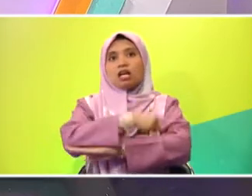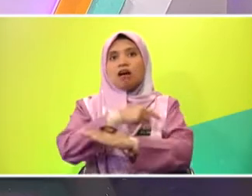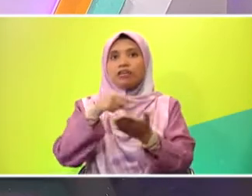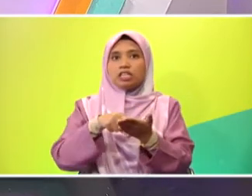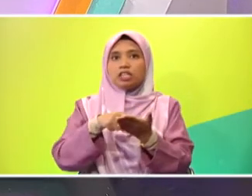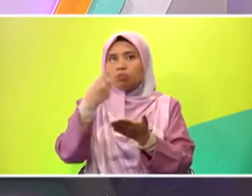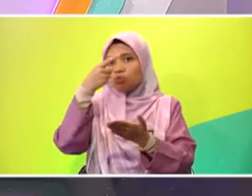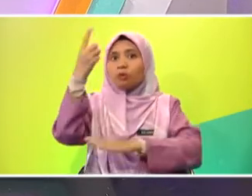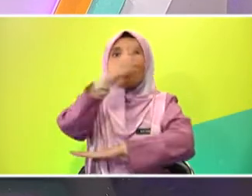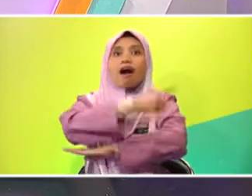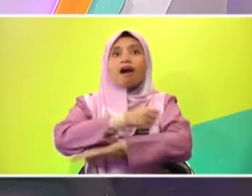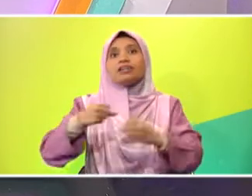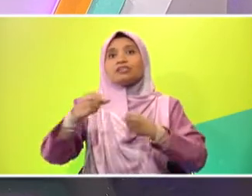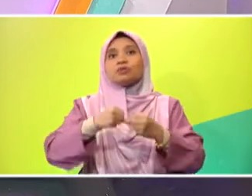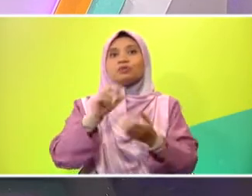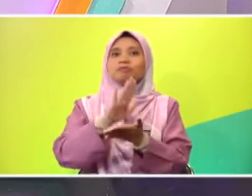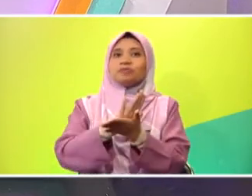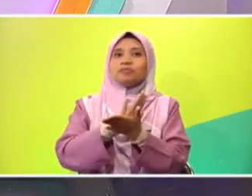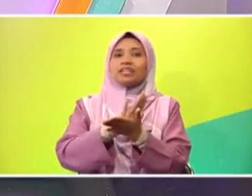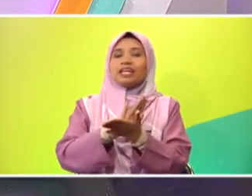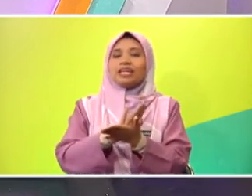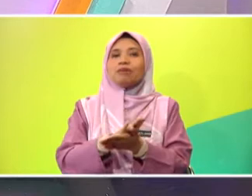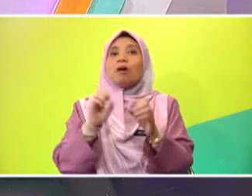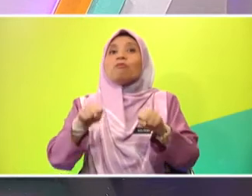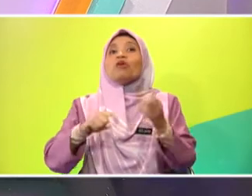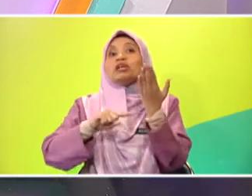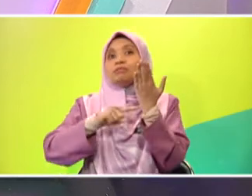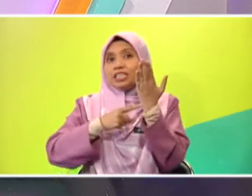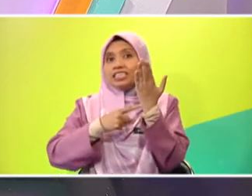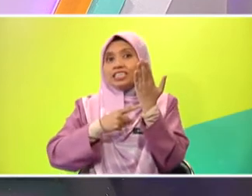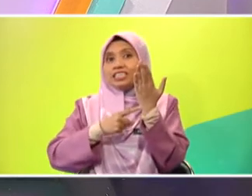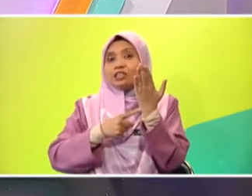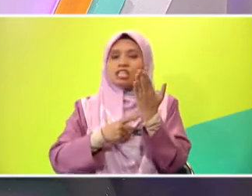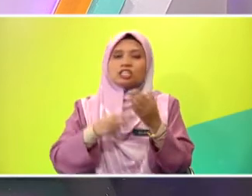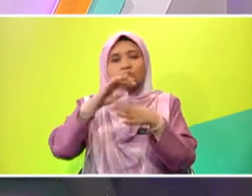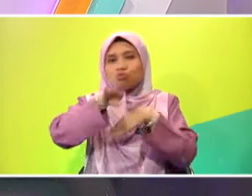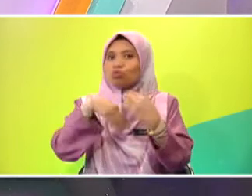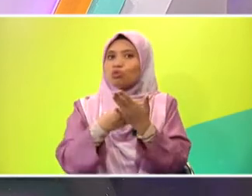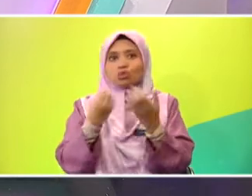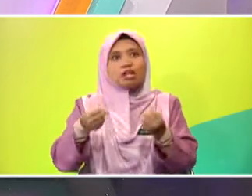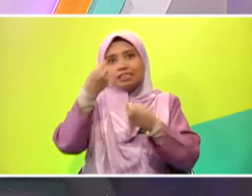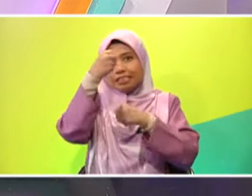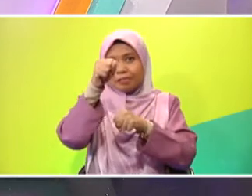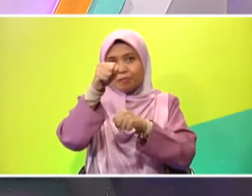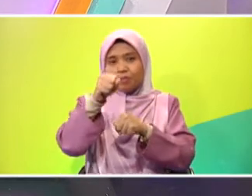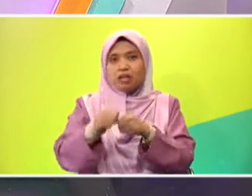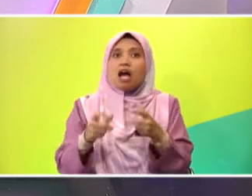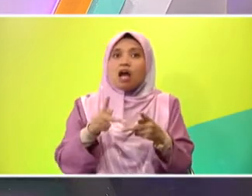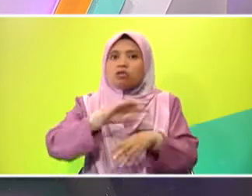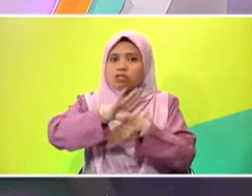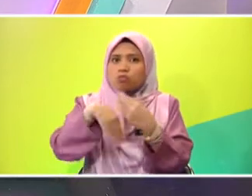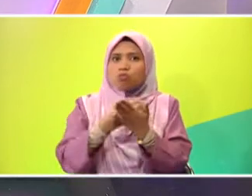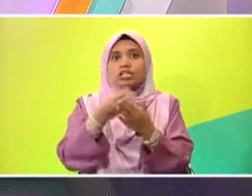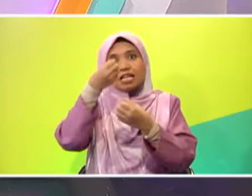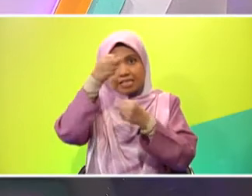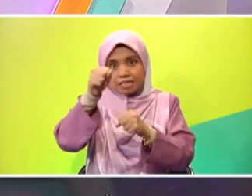hari sukan sekolah Budi kita mulai kece golek ada bersedia sangat bersedia kalau Karina double studio dan